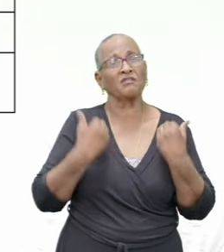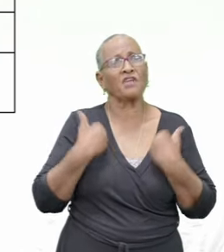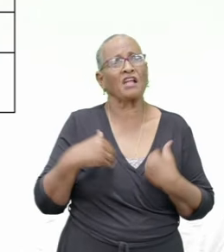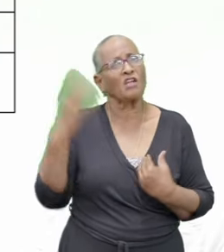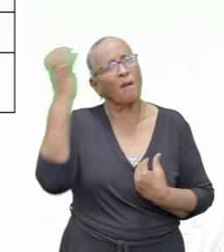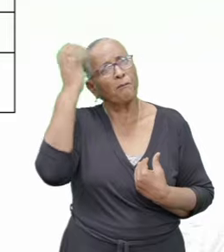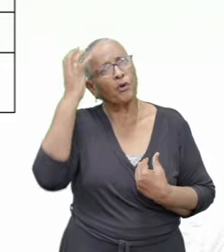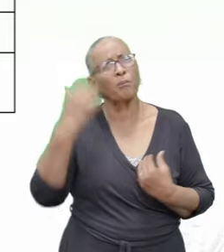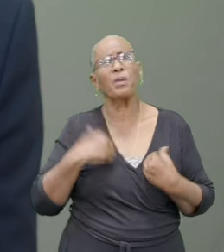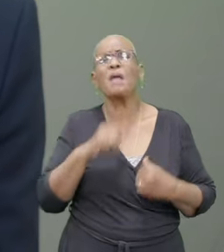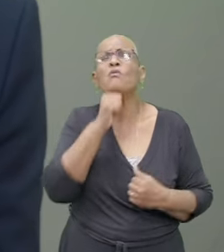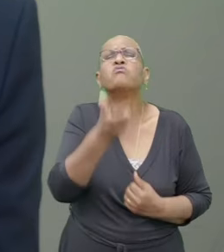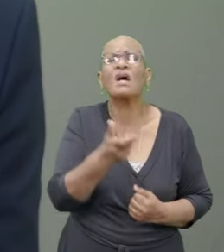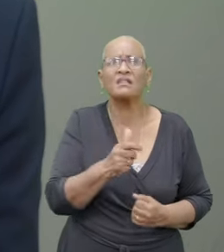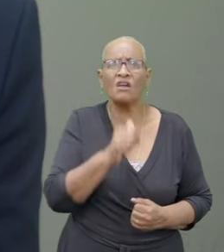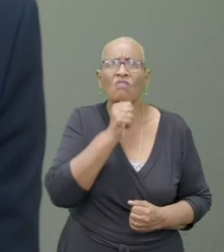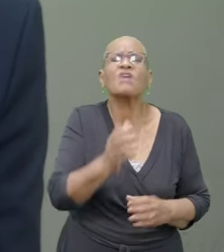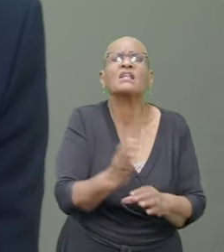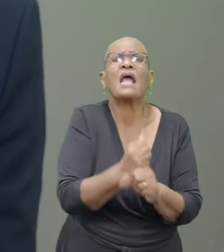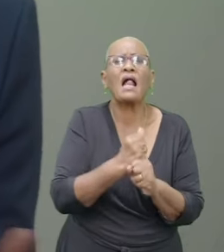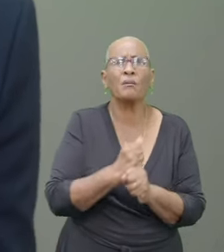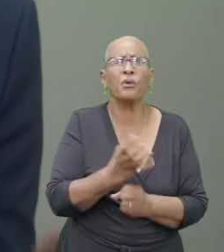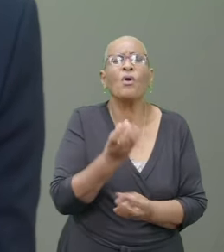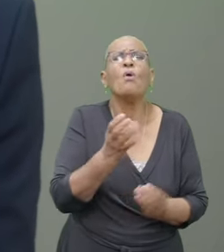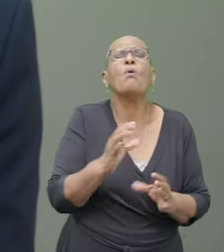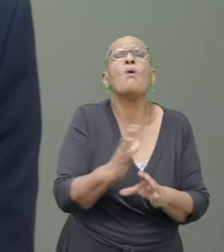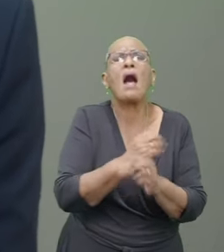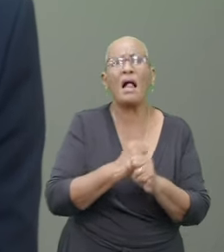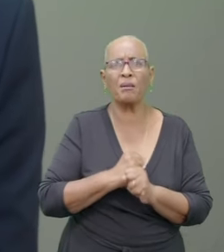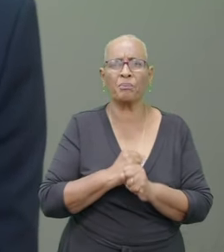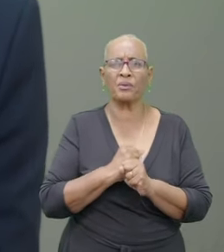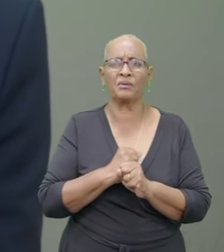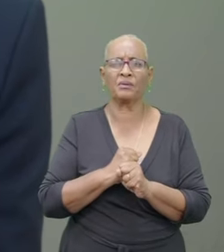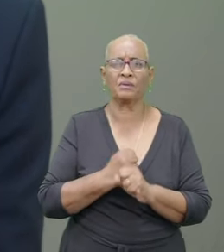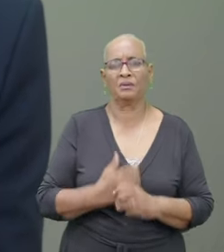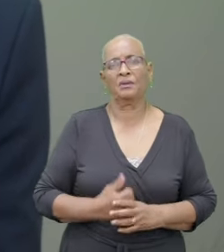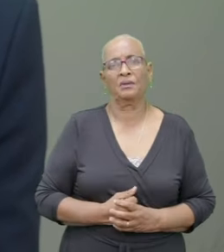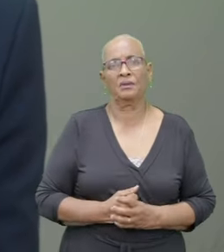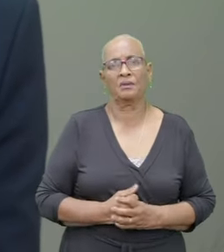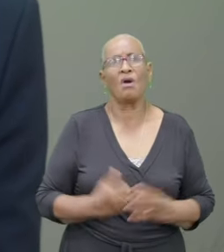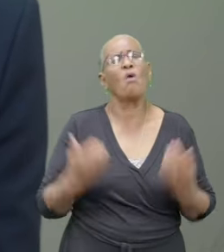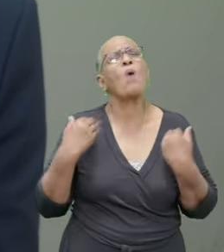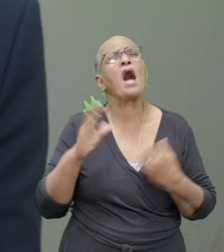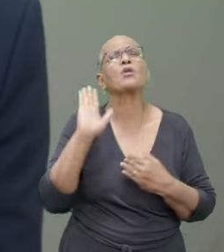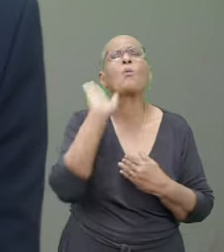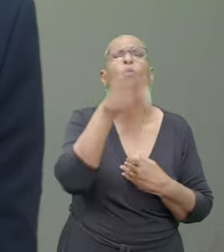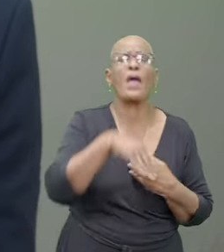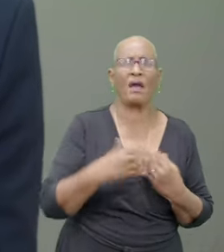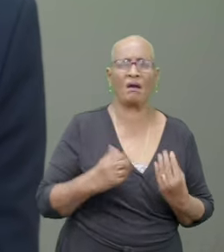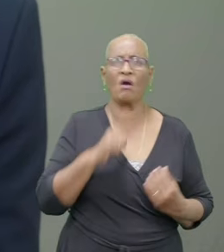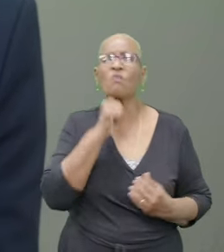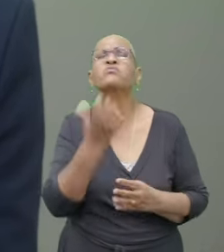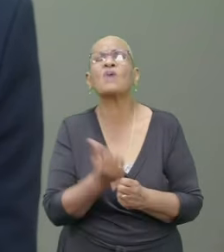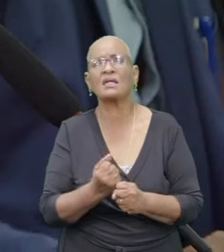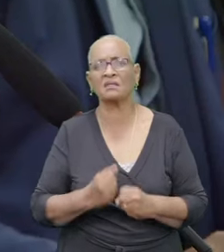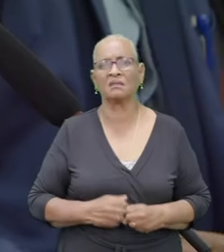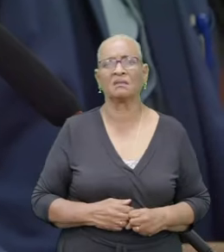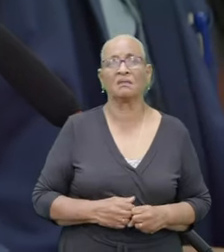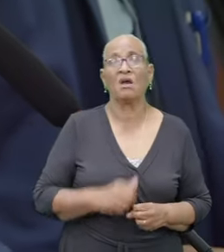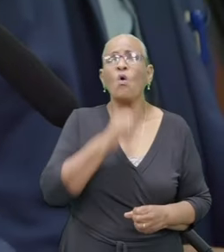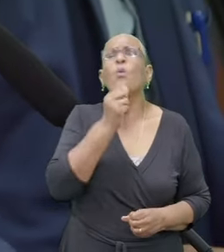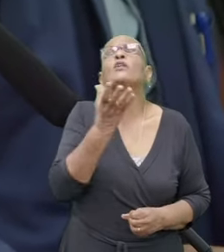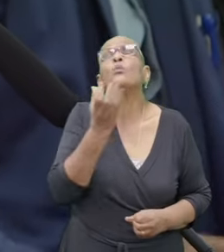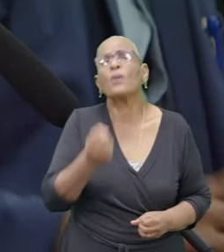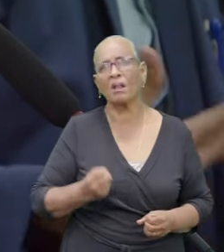Wat moet eraan gedaan worden? Ik moet zeggen, ik denk, misschien kunt u straks daarop ingaan. Wat de knelpunten zoals zijn, wat de werkers